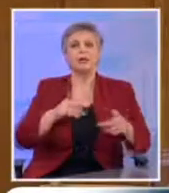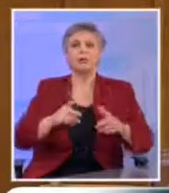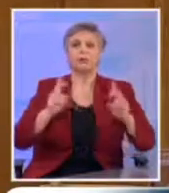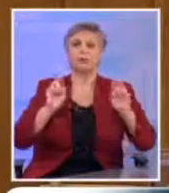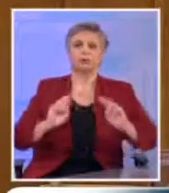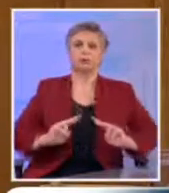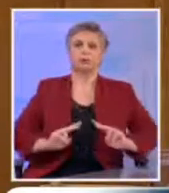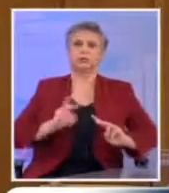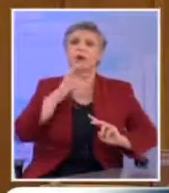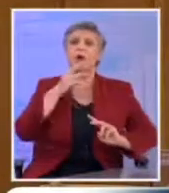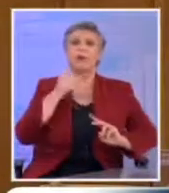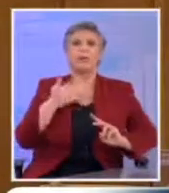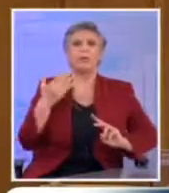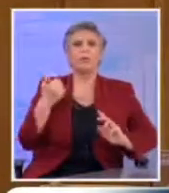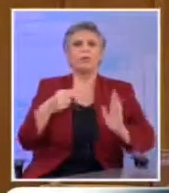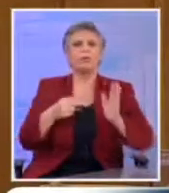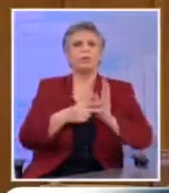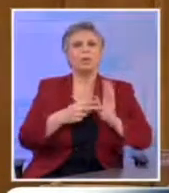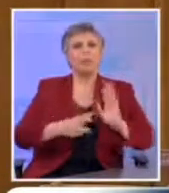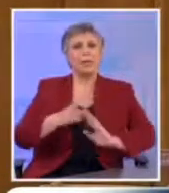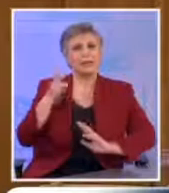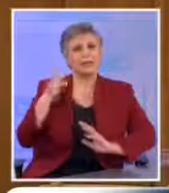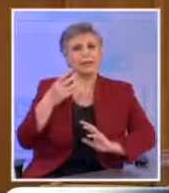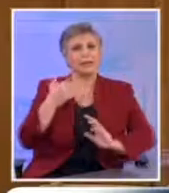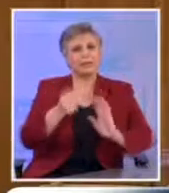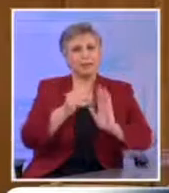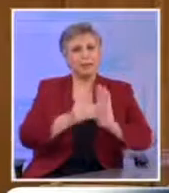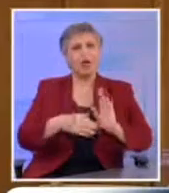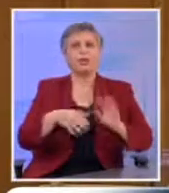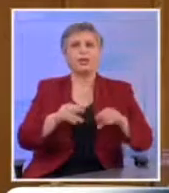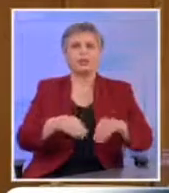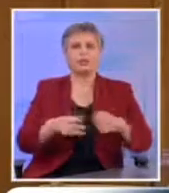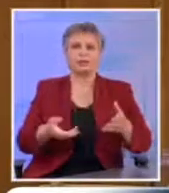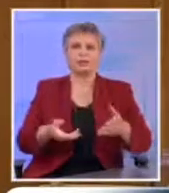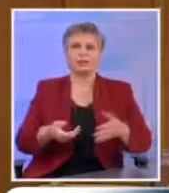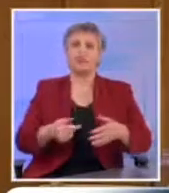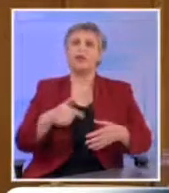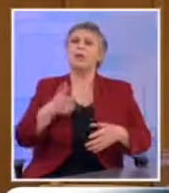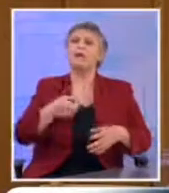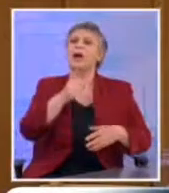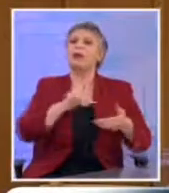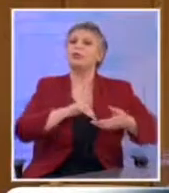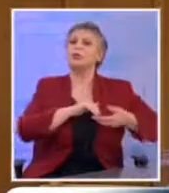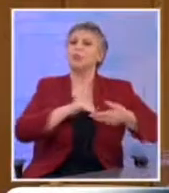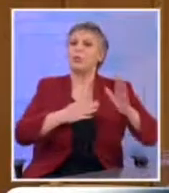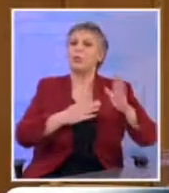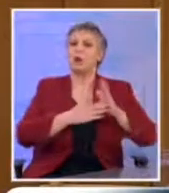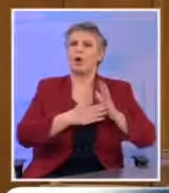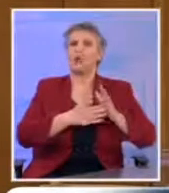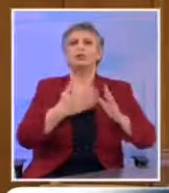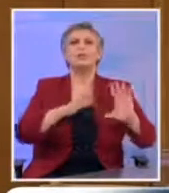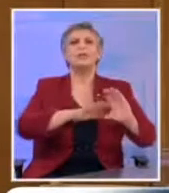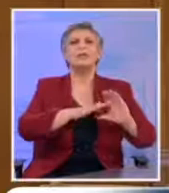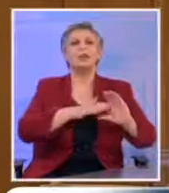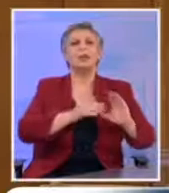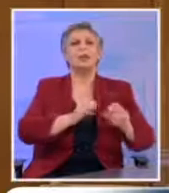του 2013». Ο πρόεδρος της Ομοσπονδίας Σοφρονιστικών Υπαλλήλων Ελλάδας: «Όσοι πιστεύετε ότι